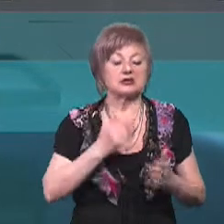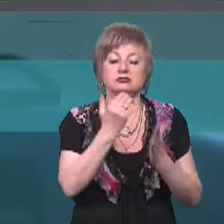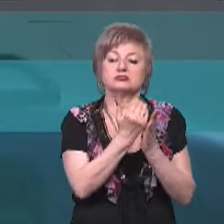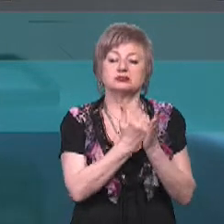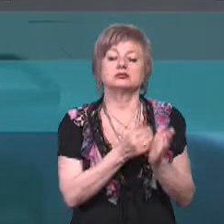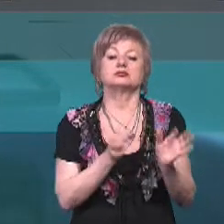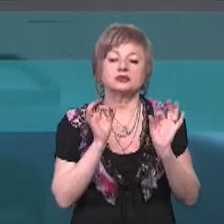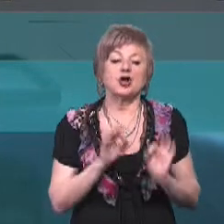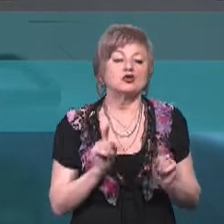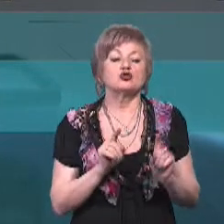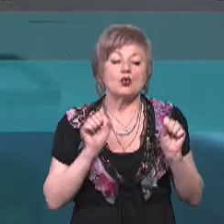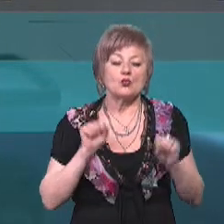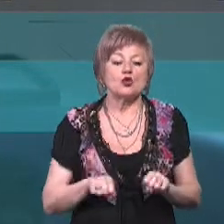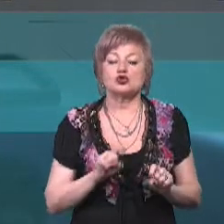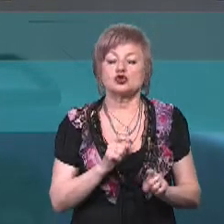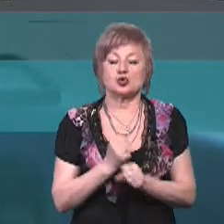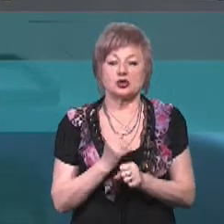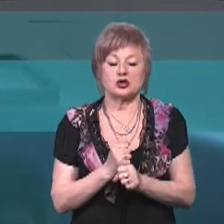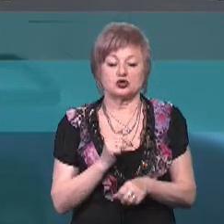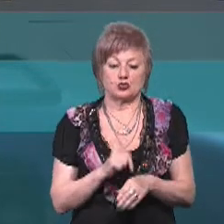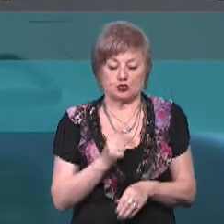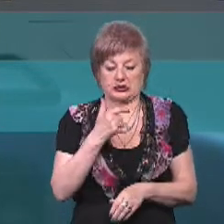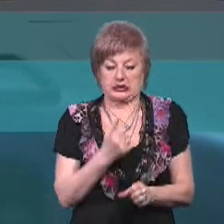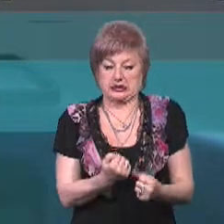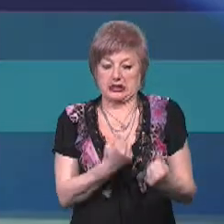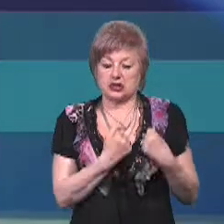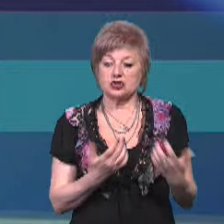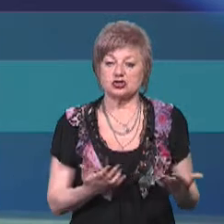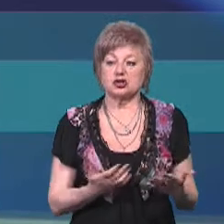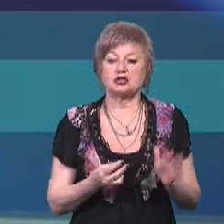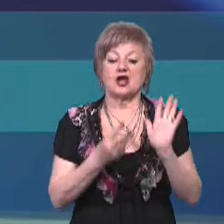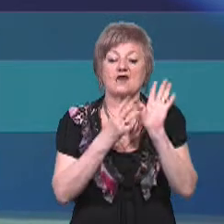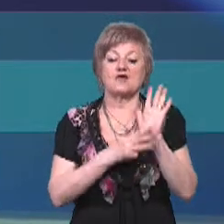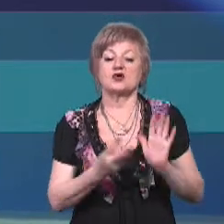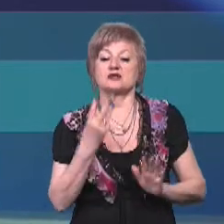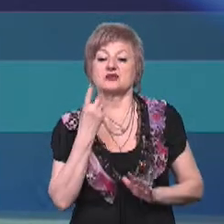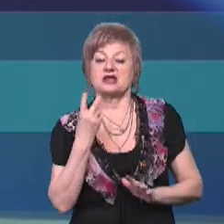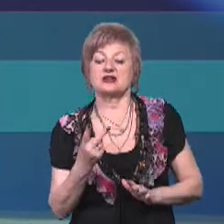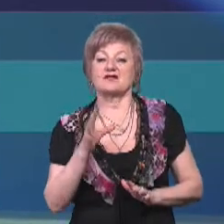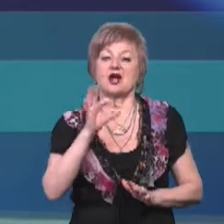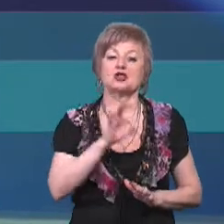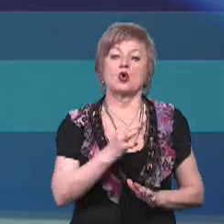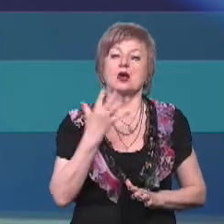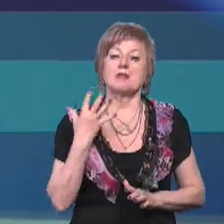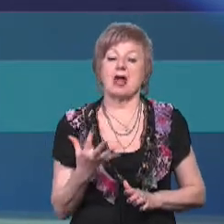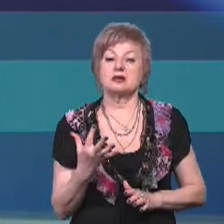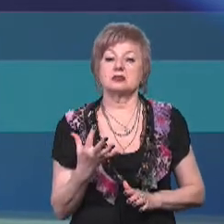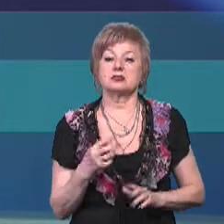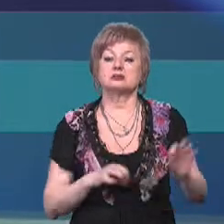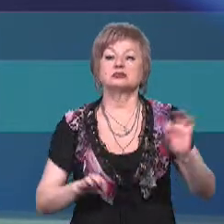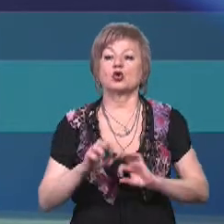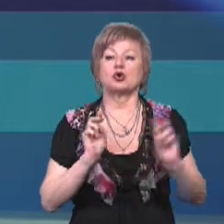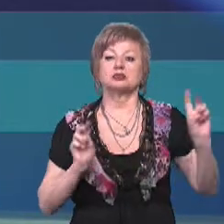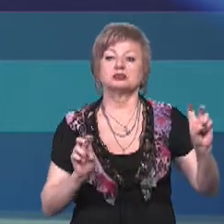вони можуть пройти, щоб почуватися захищеними. Є так званий проєкт 8205 про